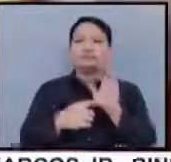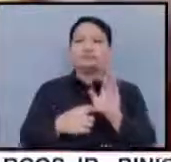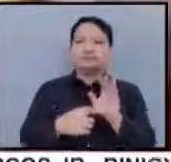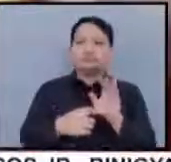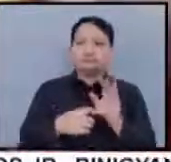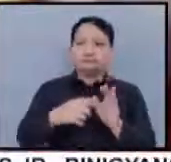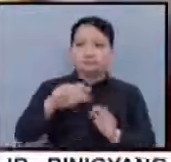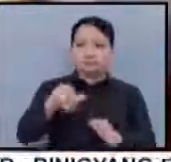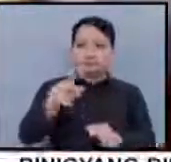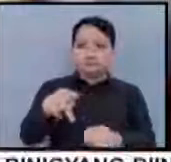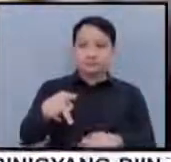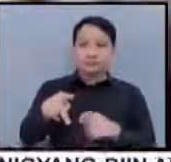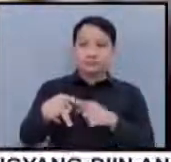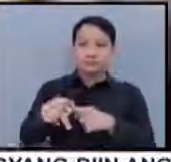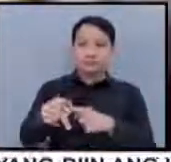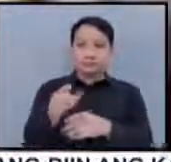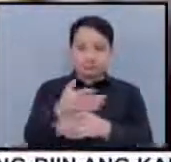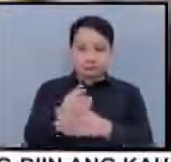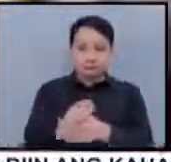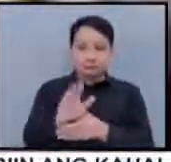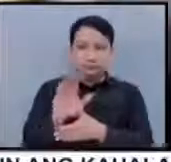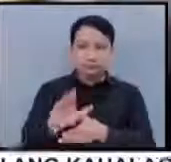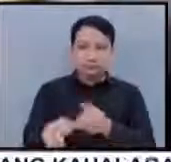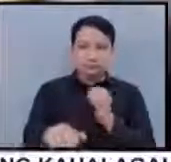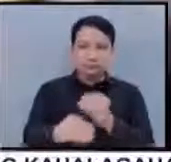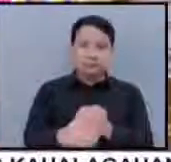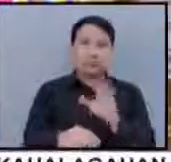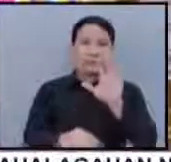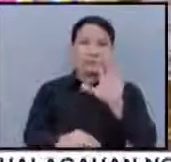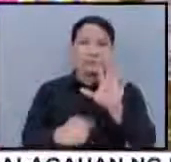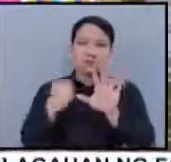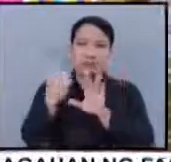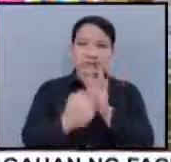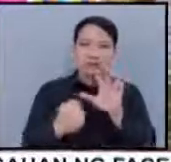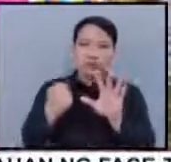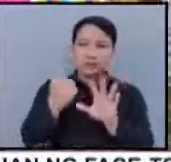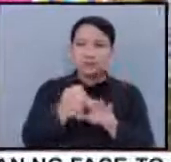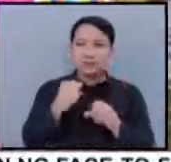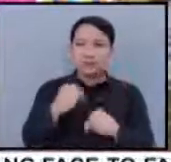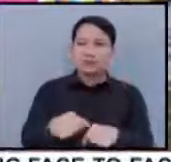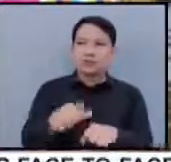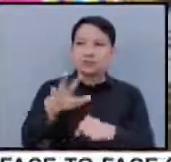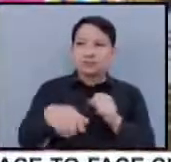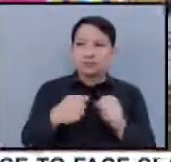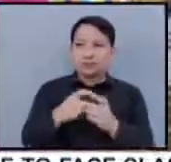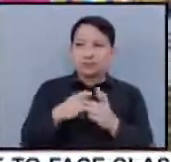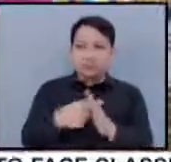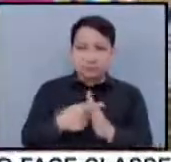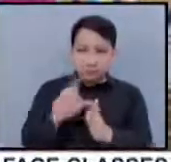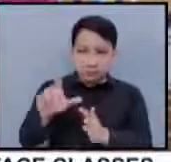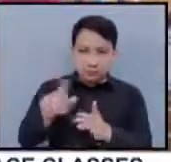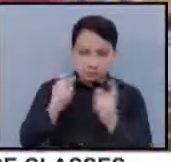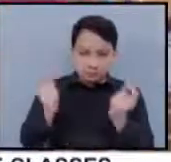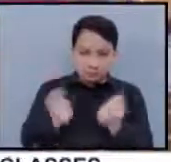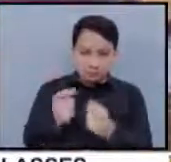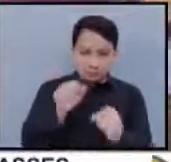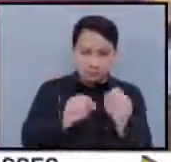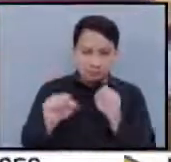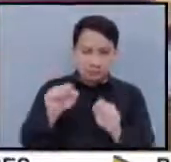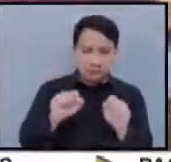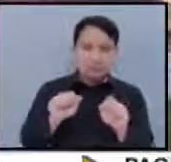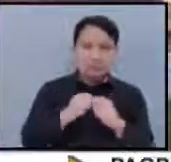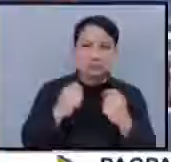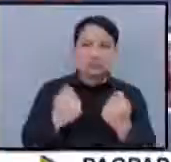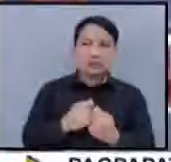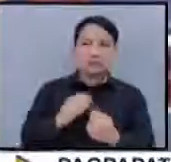mismo, ibinahagi niya na 5 taon na ang nakararaan nang simulan ng kanilang sports science team ang kanilang